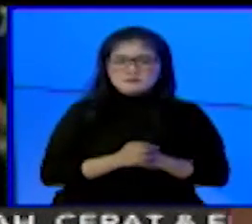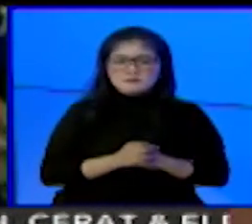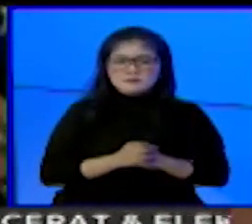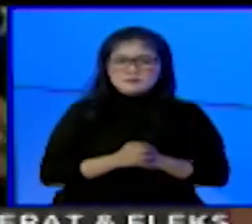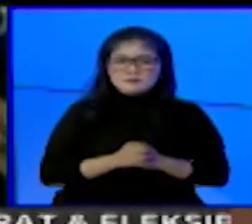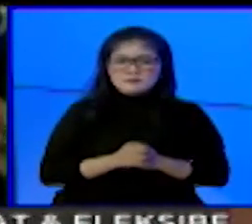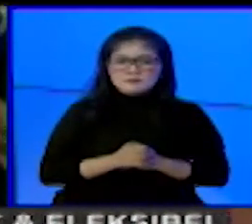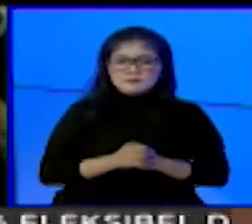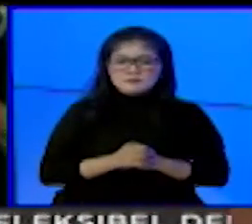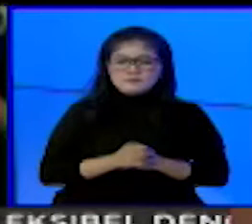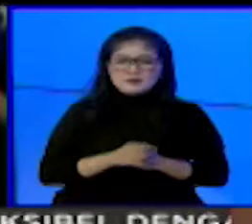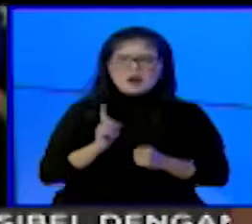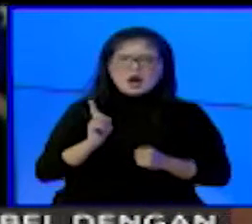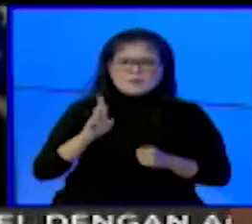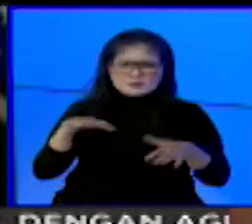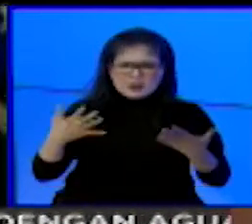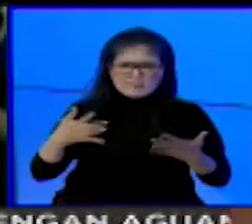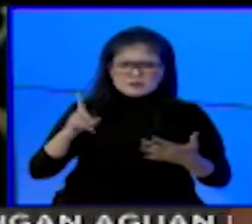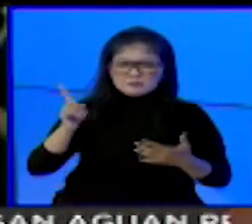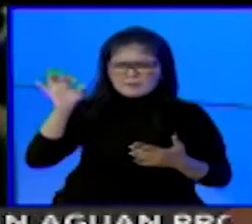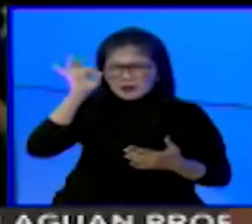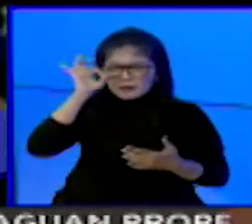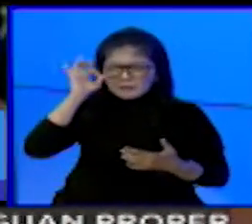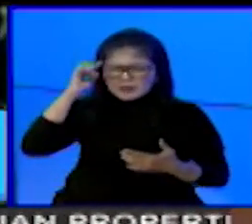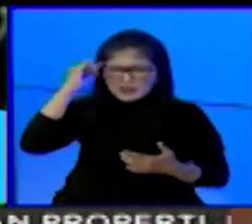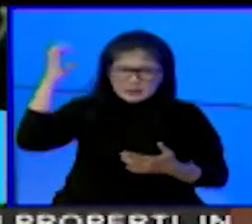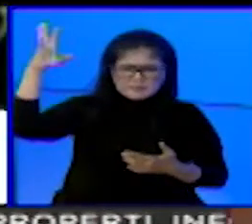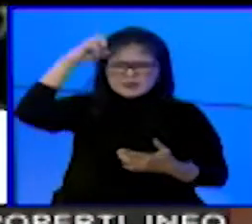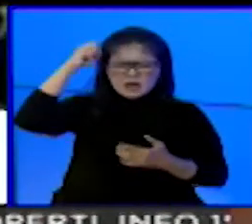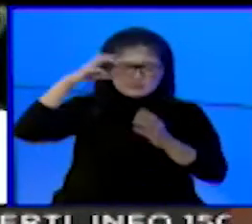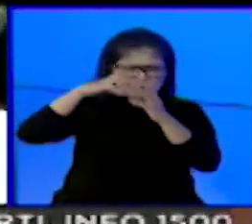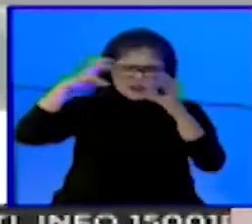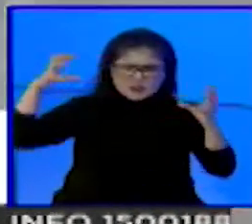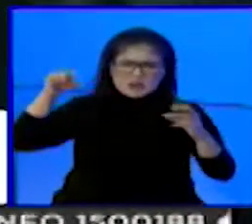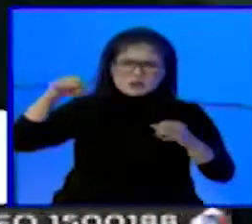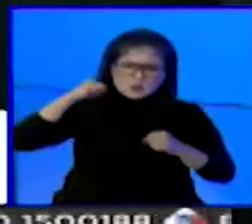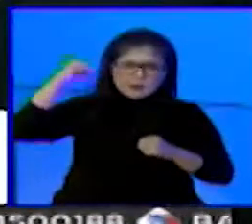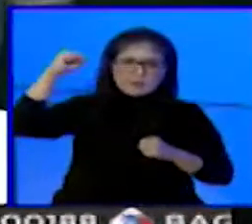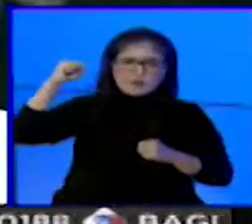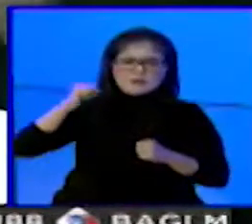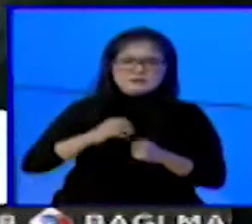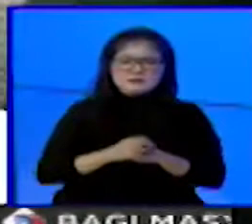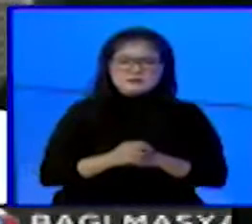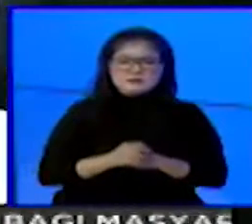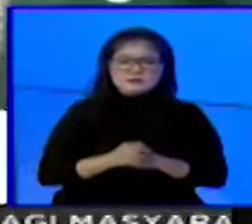Karena dia punya impian besar sekali mengenai demokrasi dan demokratisasi.